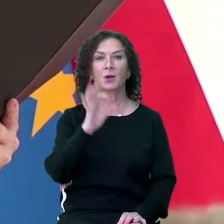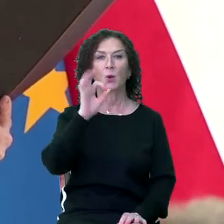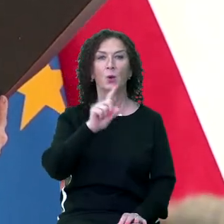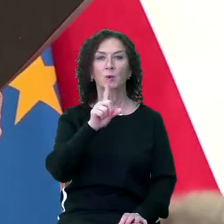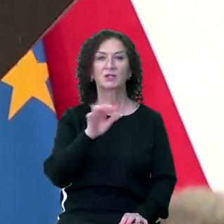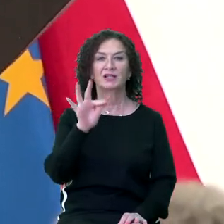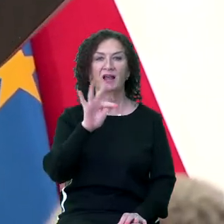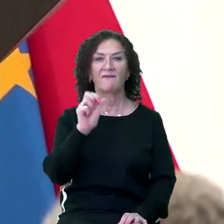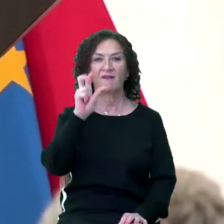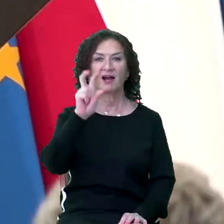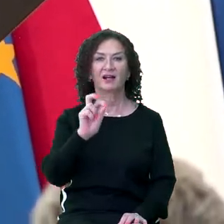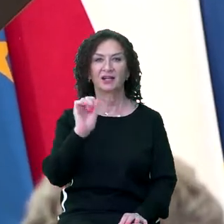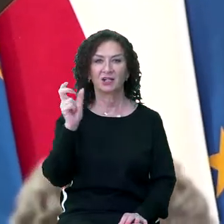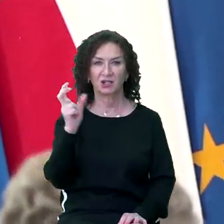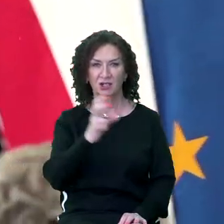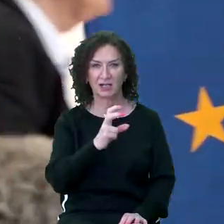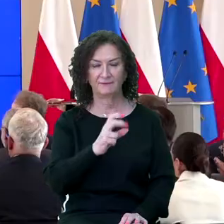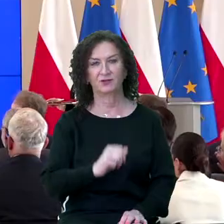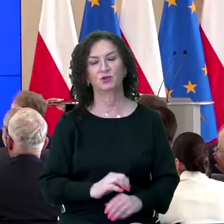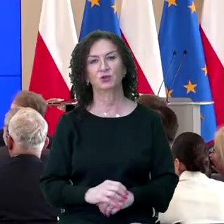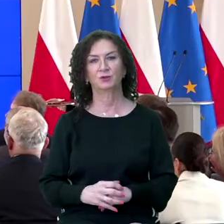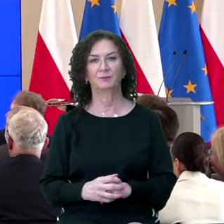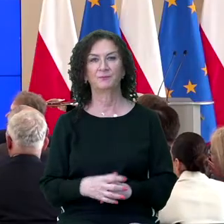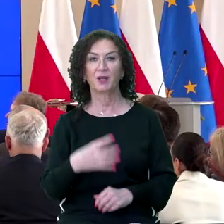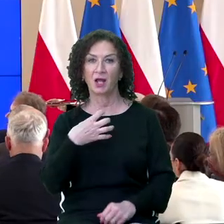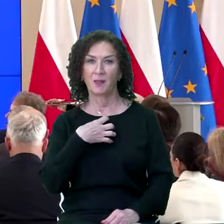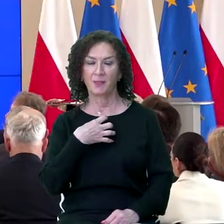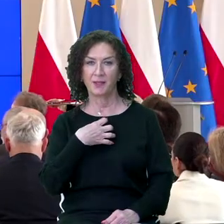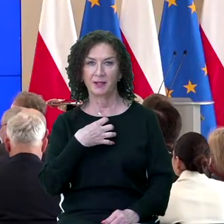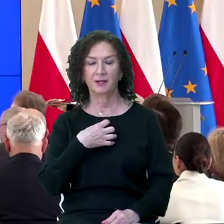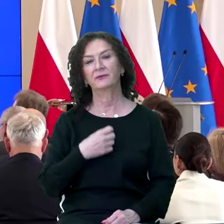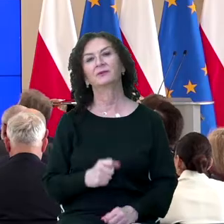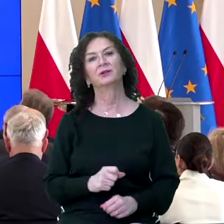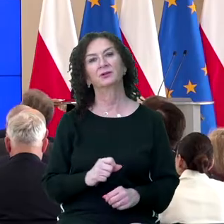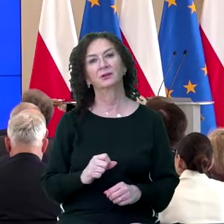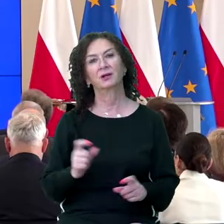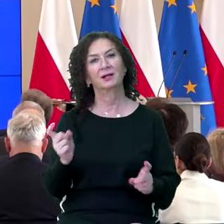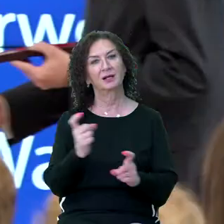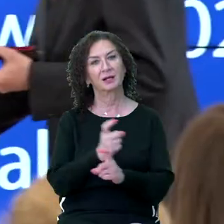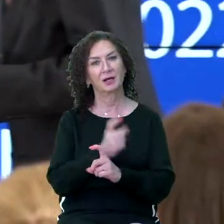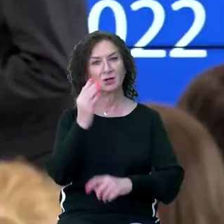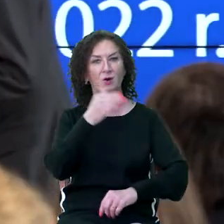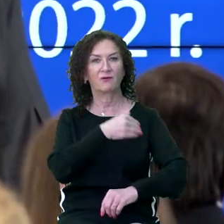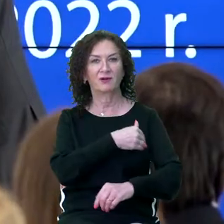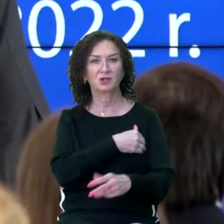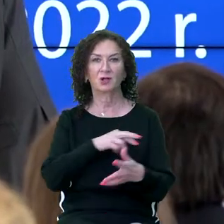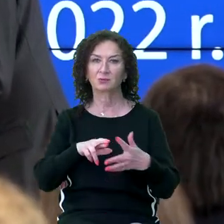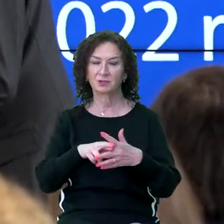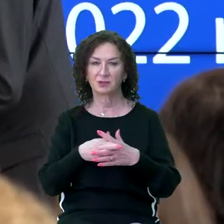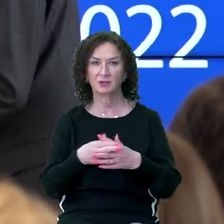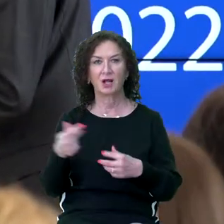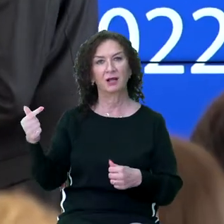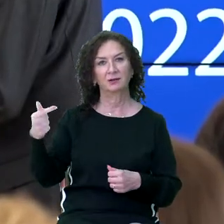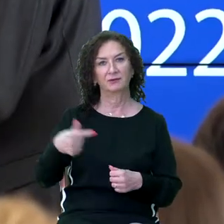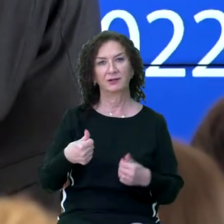Sejm 7-8 kadencji, dyrektor Krajowej Szkoły Administracji Publicznej w latach